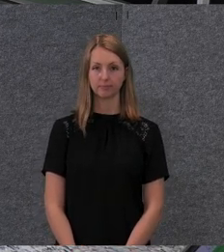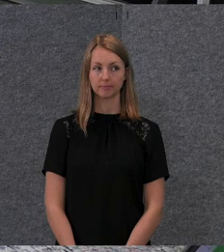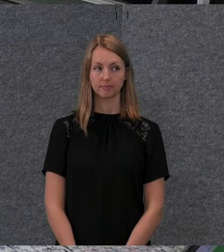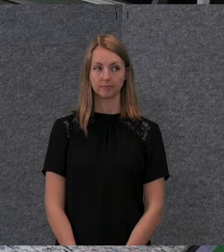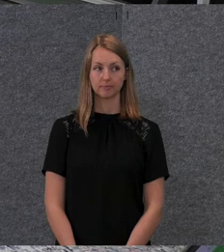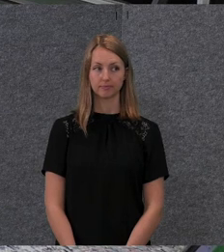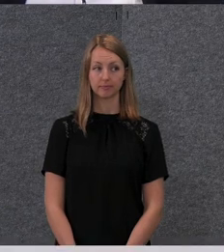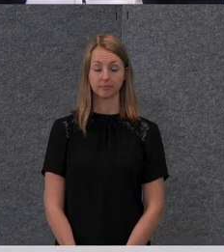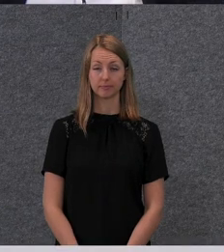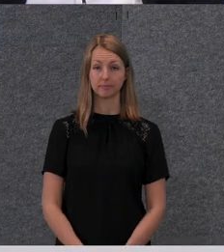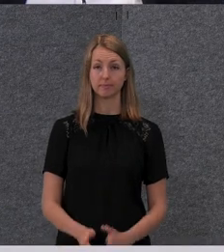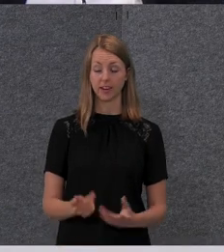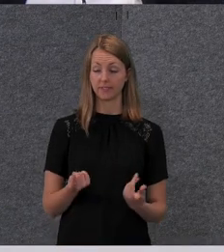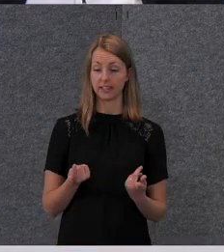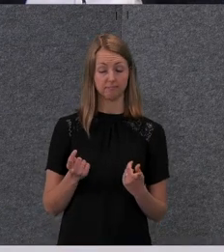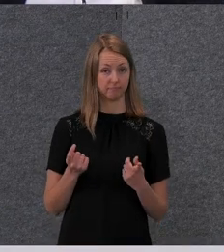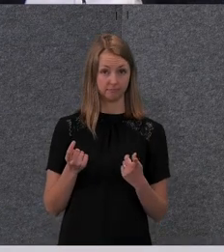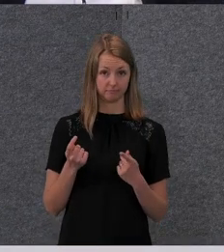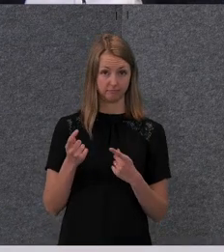Gleich folgt dann